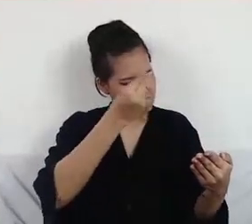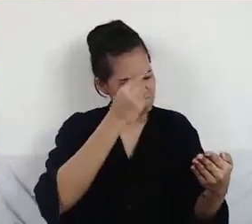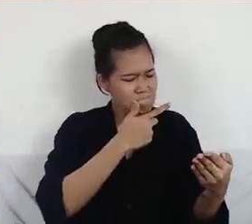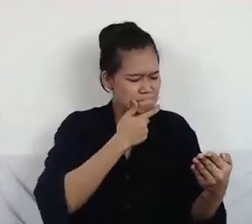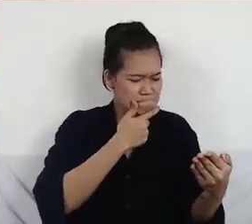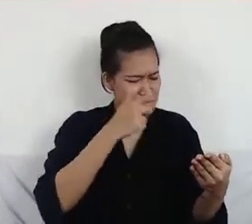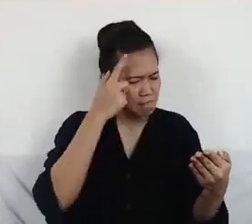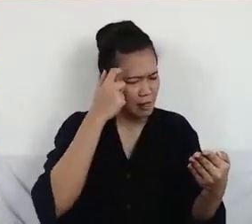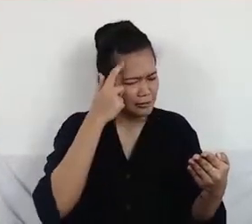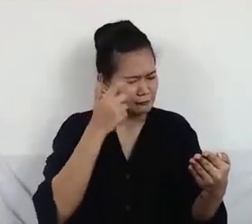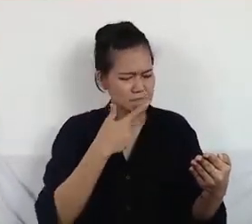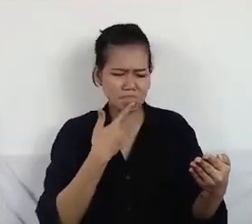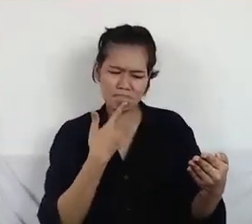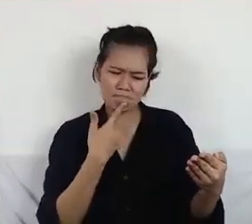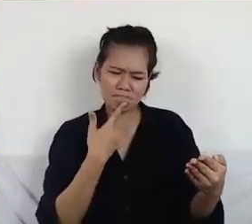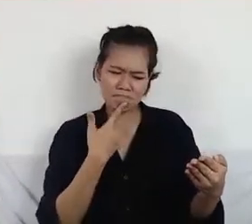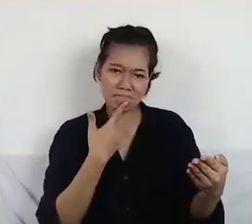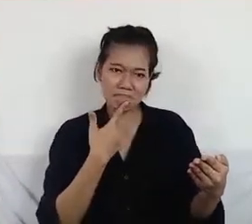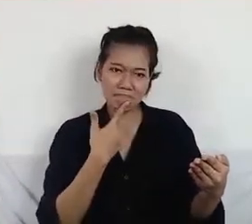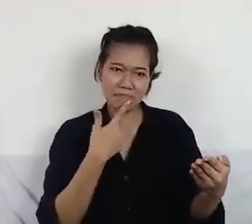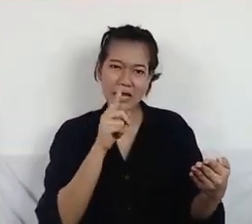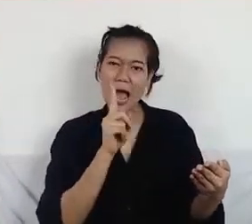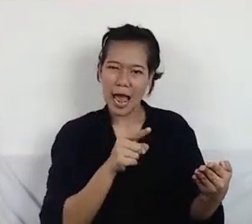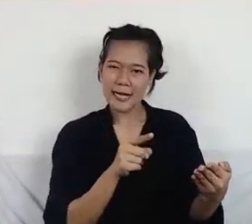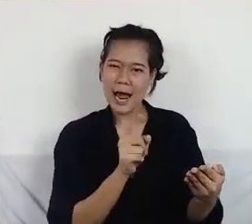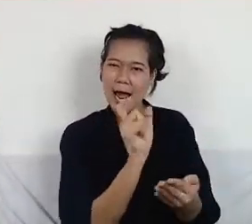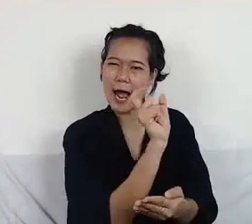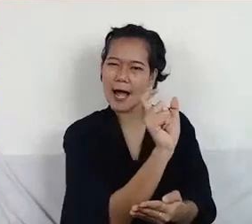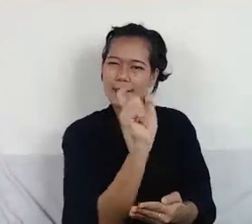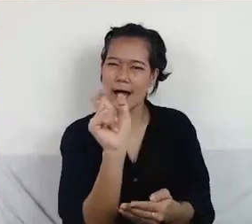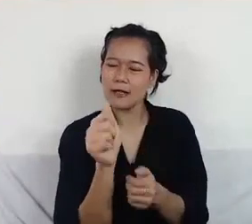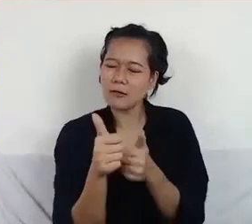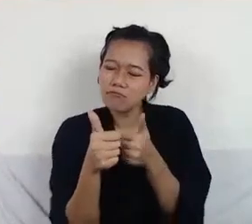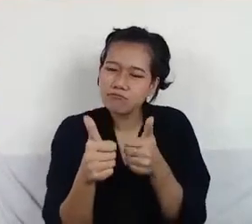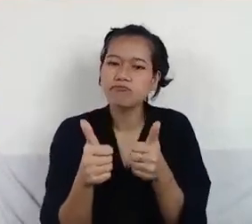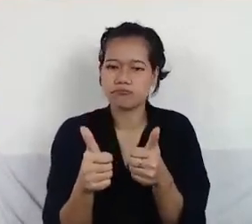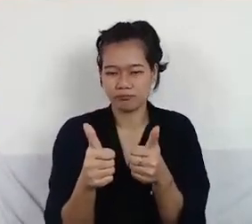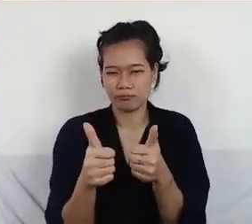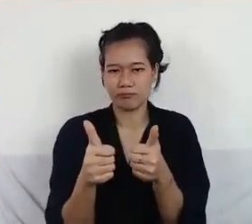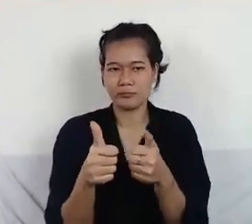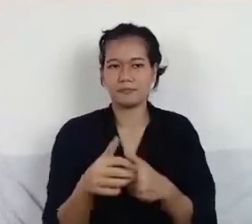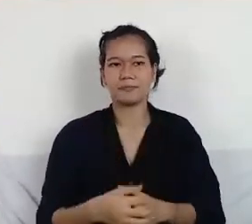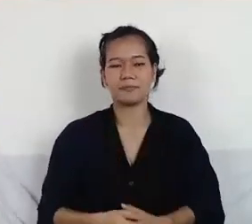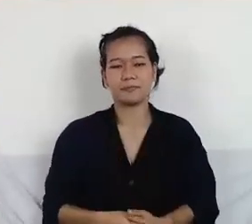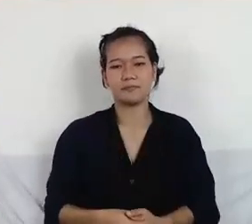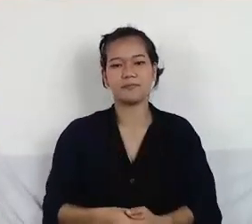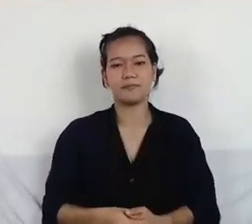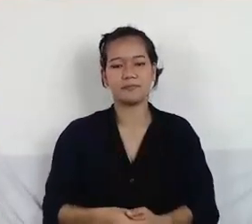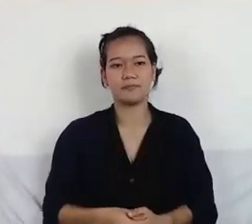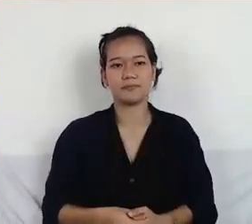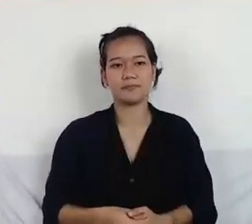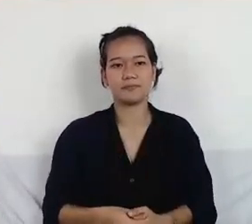memahami, kita menemukan mutiara-mutiara indah di dalamnya. Ya.